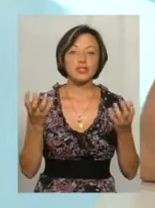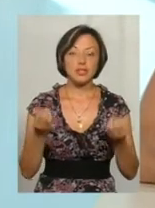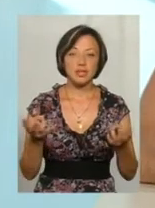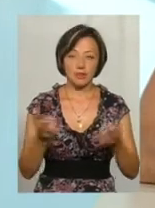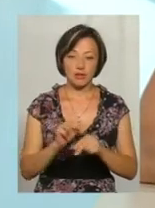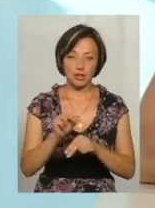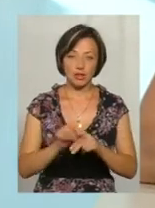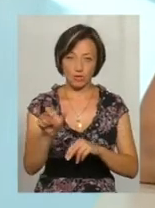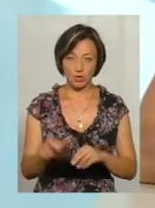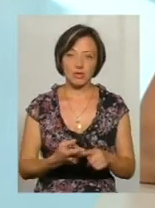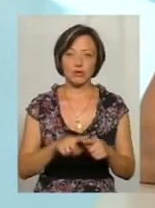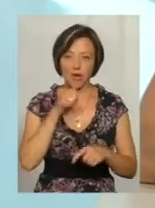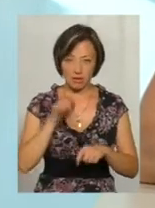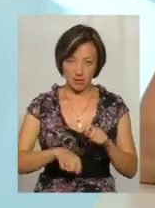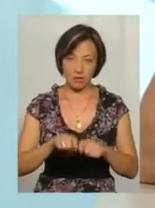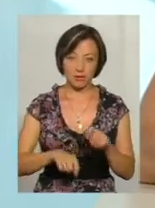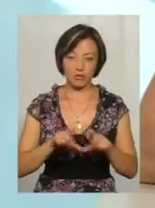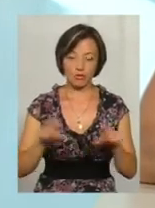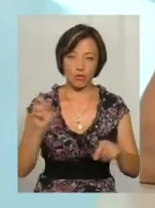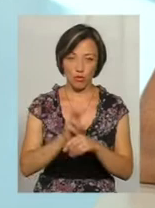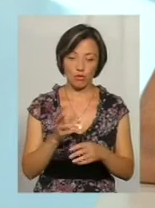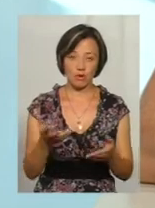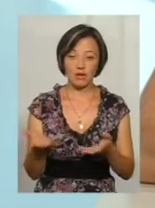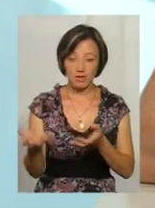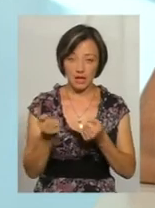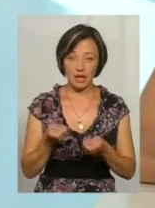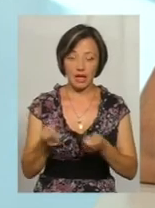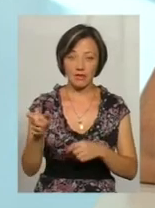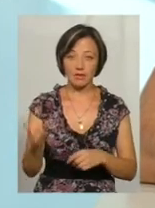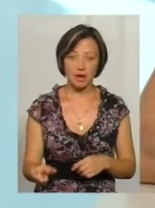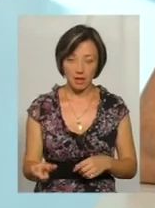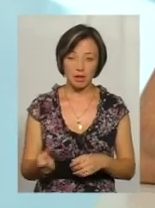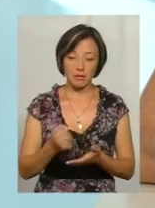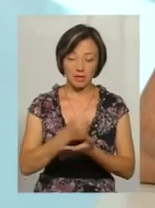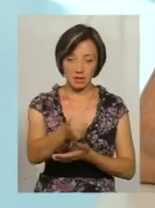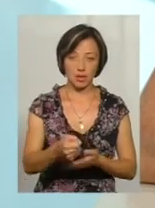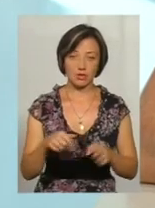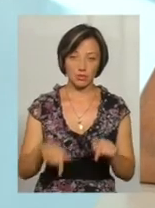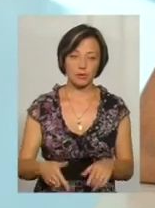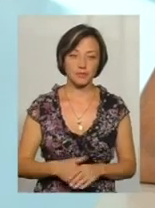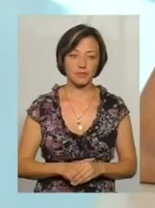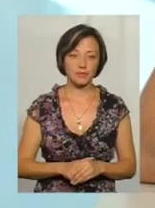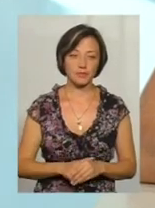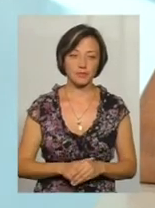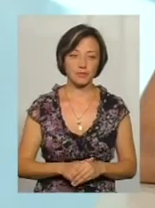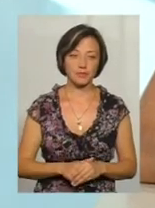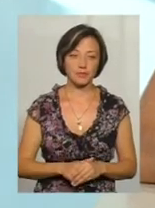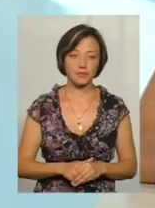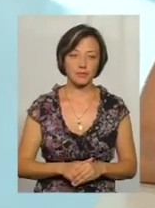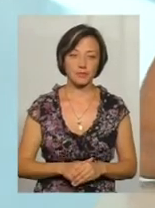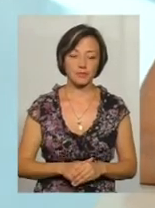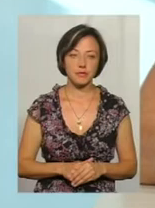вчити людину? Це що, експерименти? Ми що, в школу взяли? Ми взяли керівника, не ми взяли, а нам поставили сюди. Тому я вважаю,